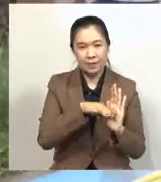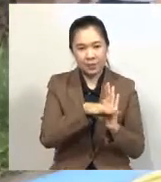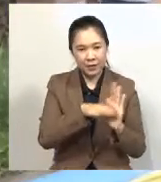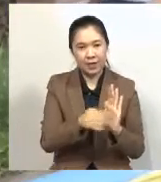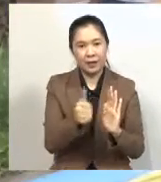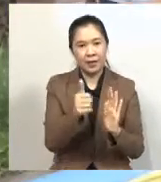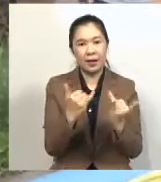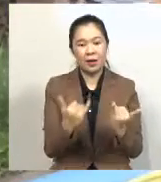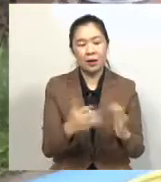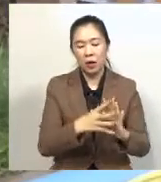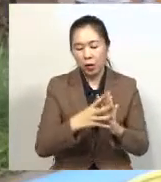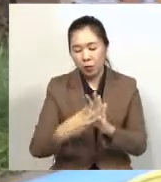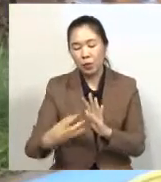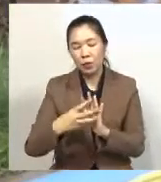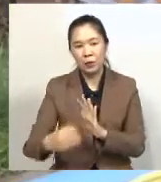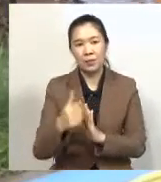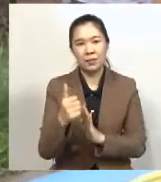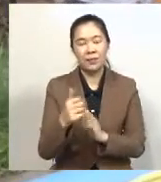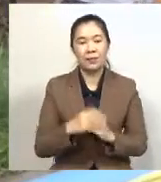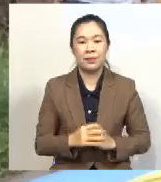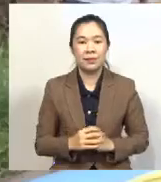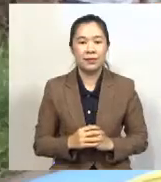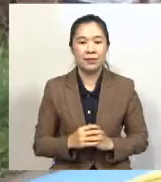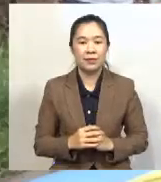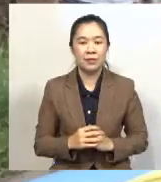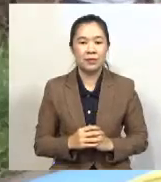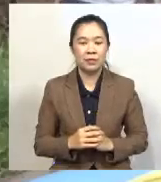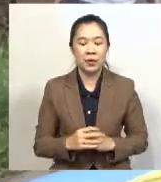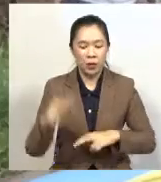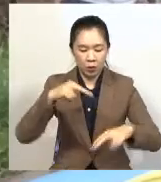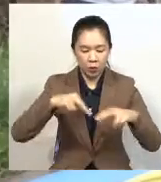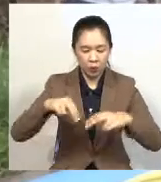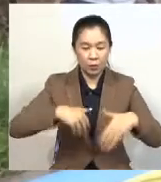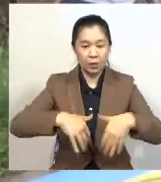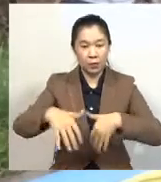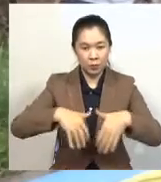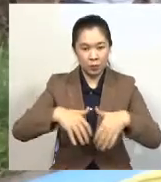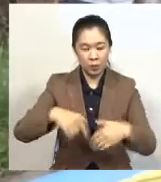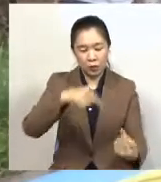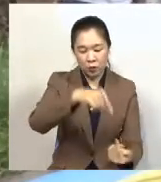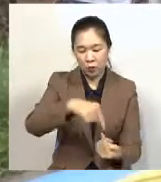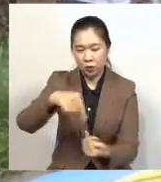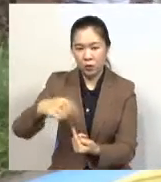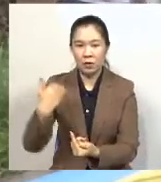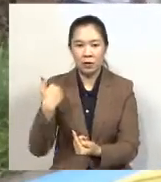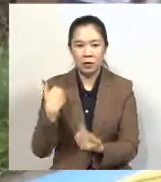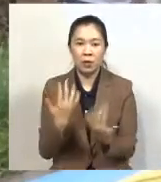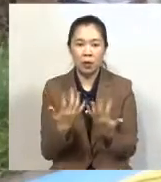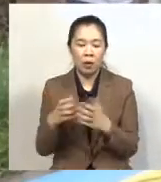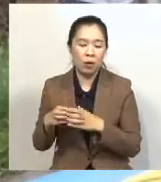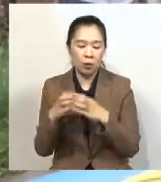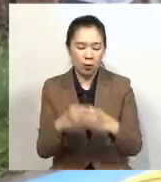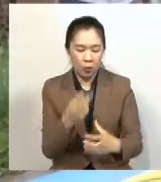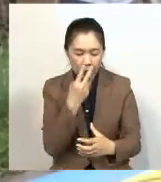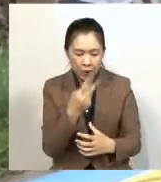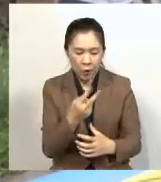อนนี้ก็เหลือเราก็สูบออกไปนะครับในส่วนที่เราจะเยียวยาดูแลประชาชนในเขตที่เขาได้รับความร้อนนะครับเดี๋ยวเราต้องลงสำรวจ